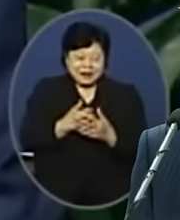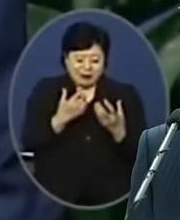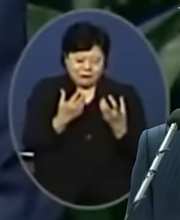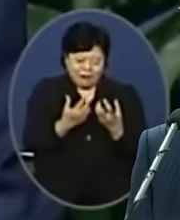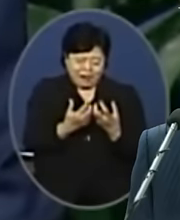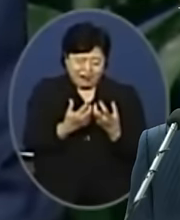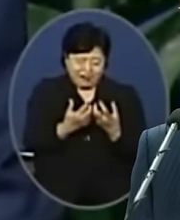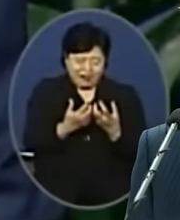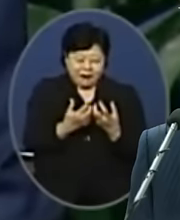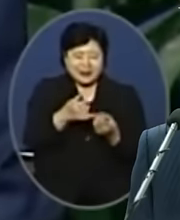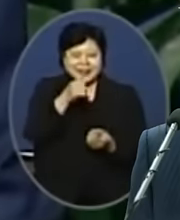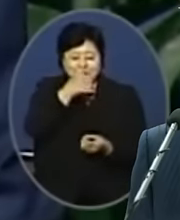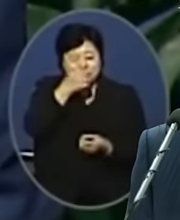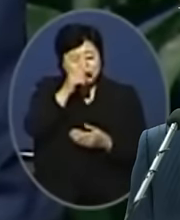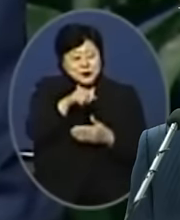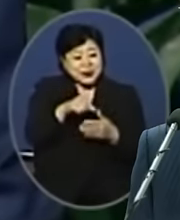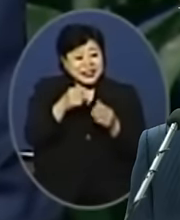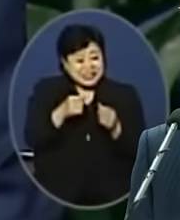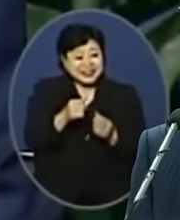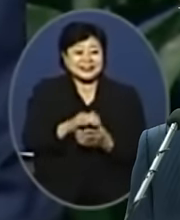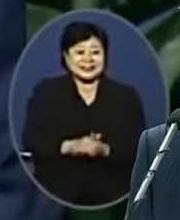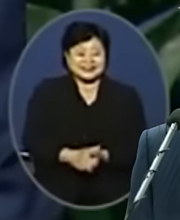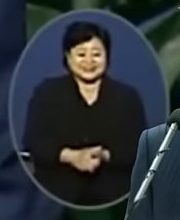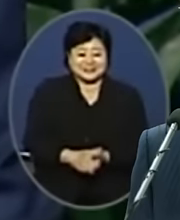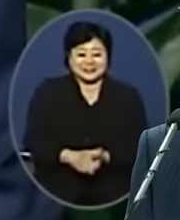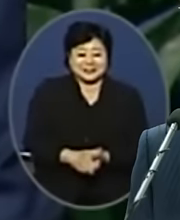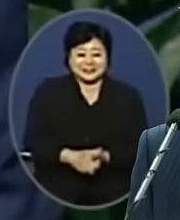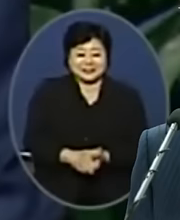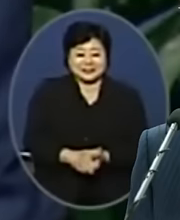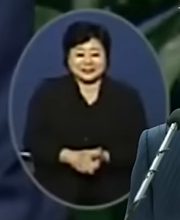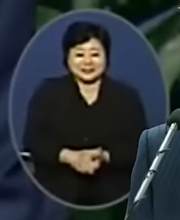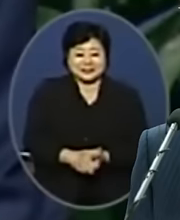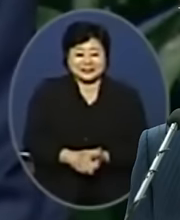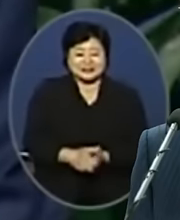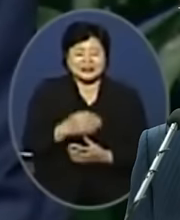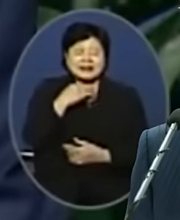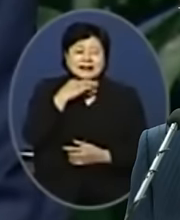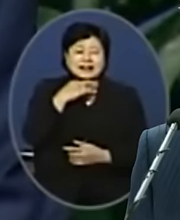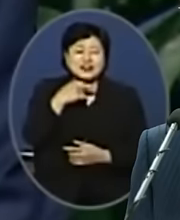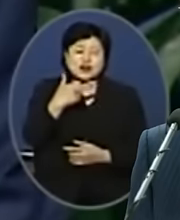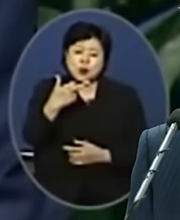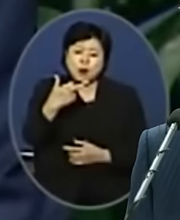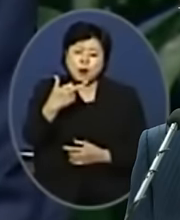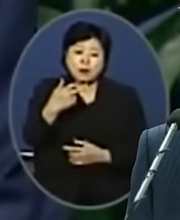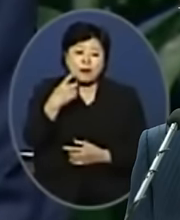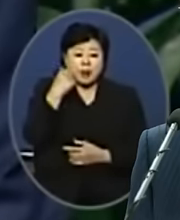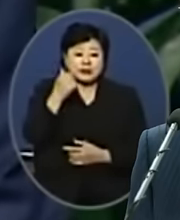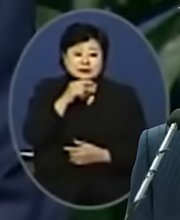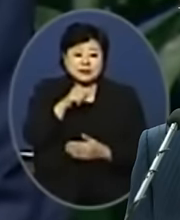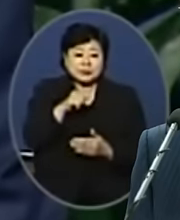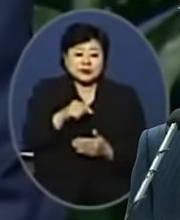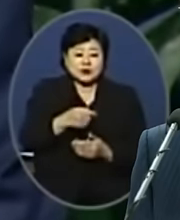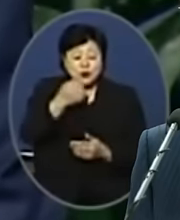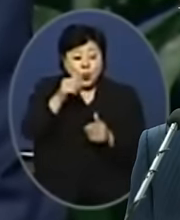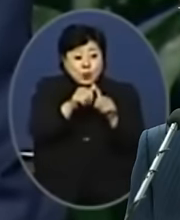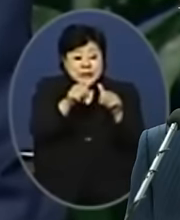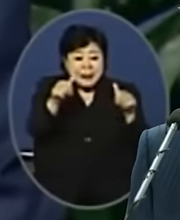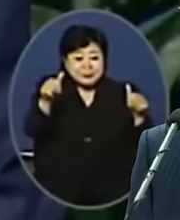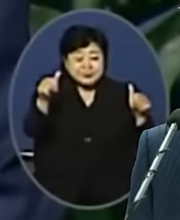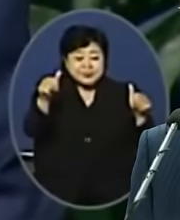가득하고 꿈속에 살았습니다. 그가 17살이 됐을 때 아버지가 한 번 불렀습니다.